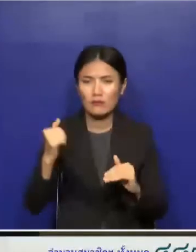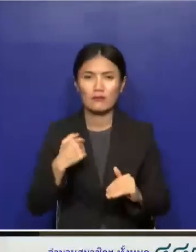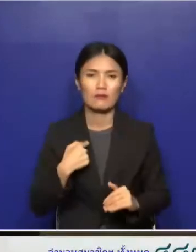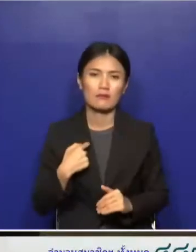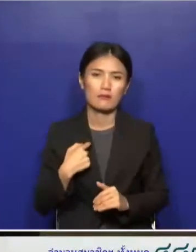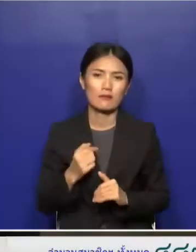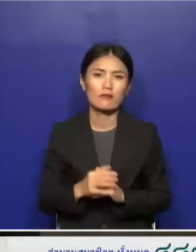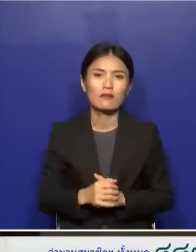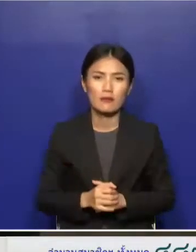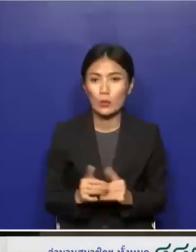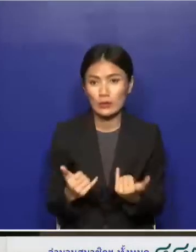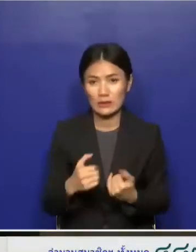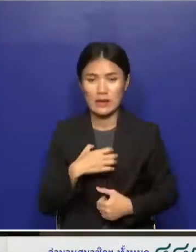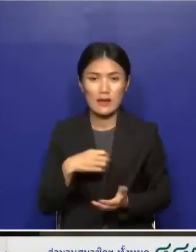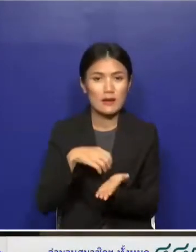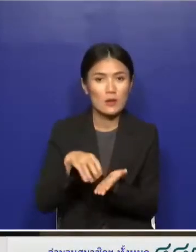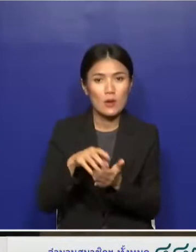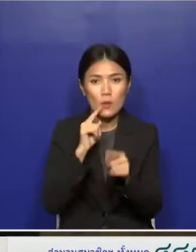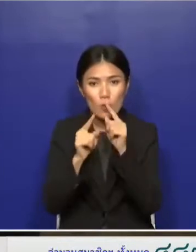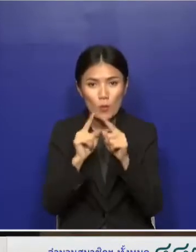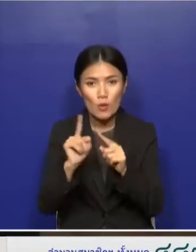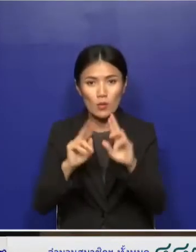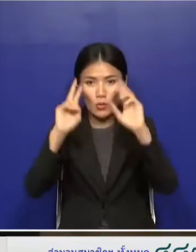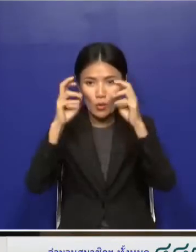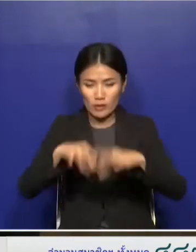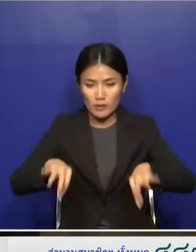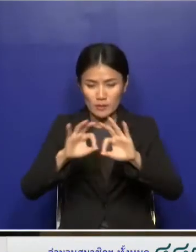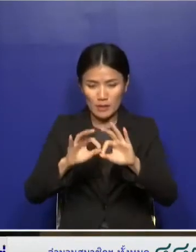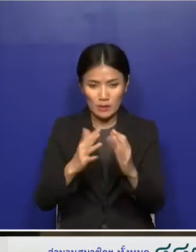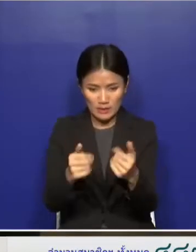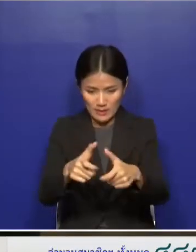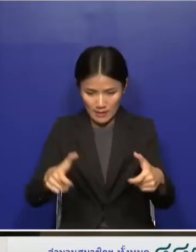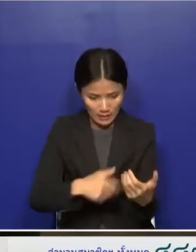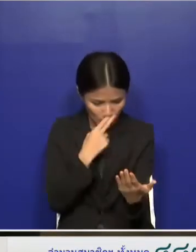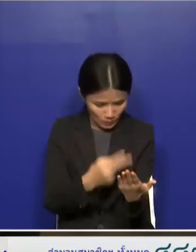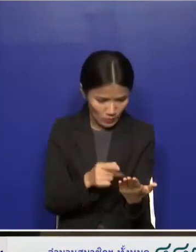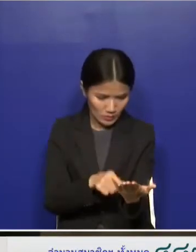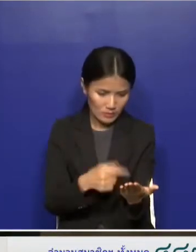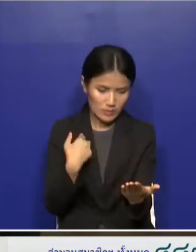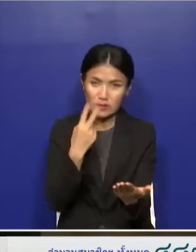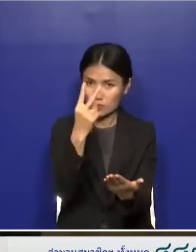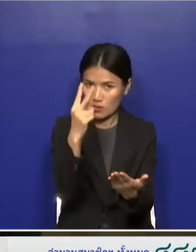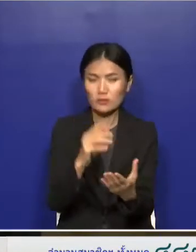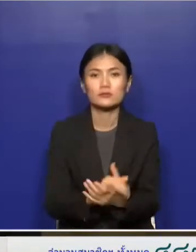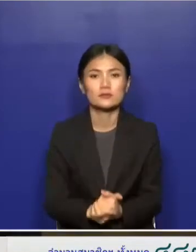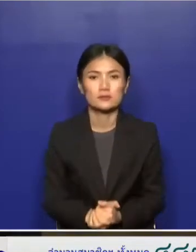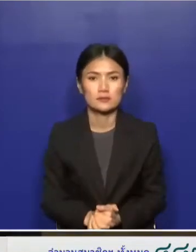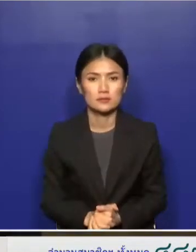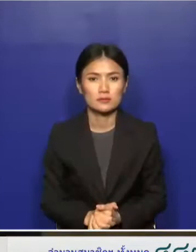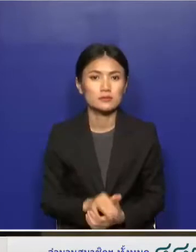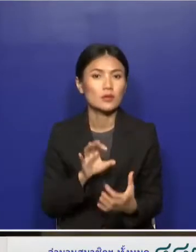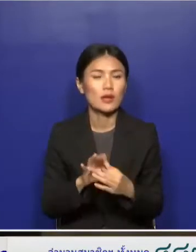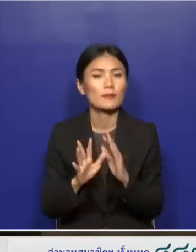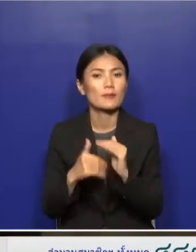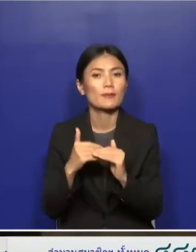วันนี้ที่ผมอยากจะอภิปรายเนี่ยผมคิดว่าประเด็นที่น่าสนใจที่อยู่ในรายงานเนี่ยนะครับมีอยู่2ส่วนก็คือในส่วนของการพัฒนาสื่อประ